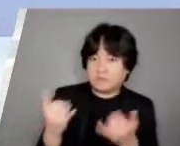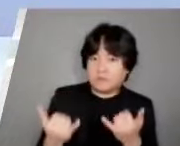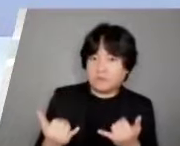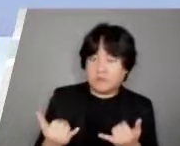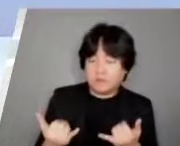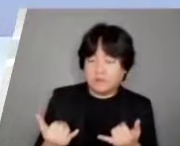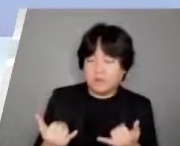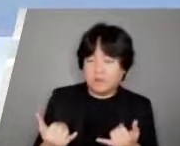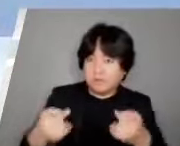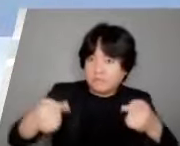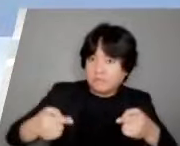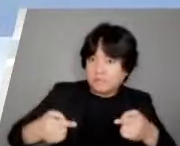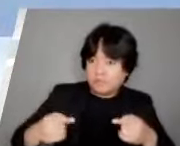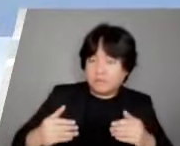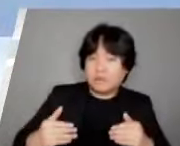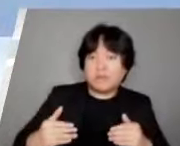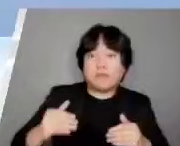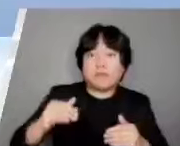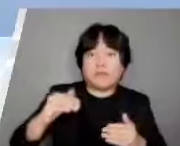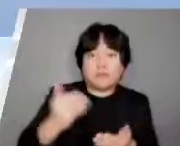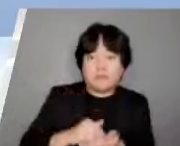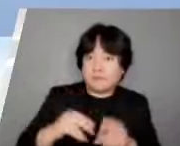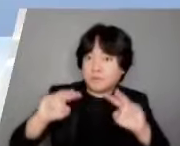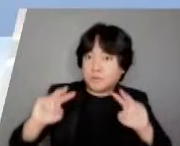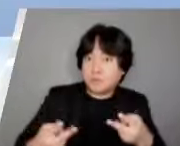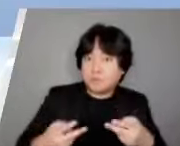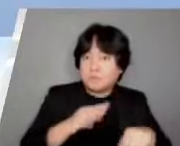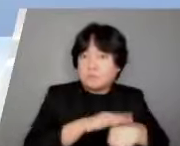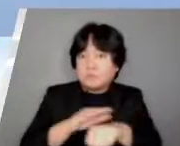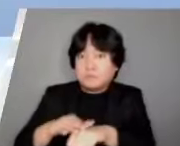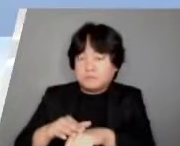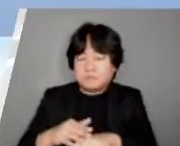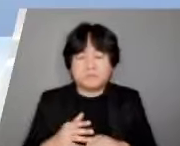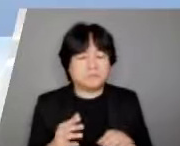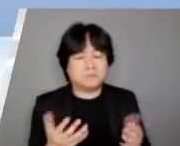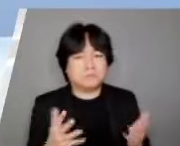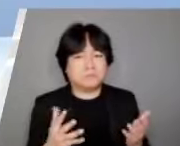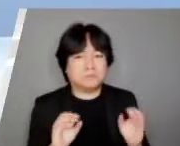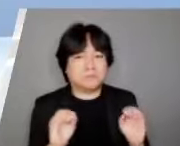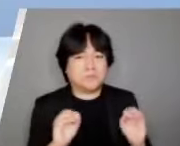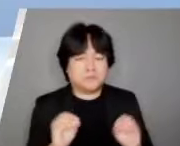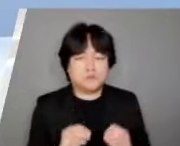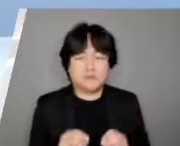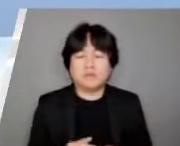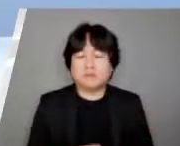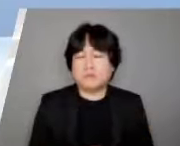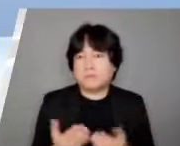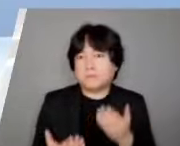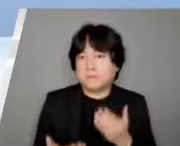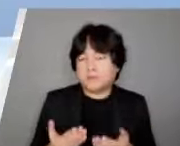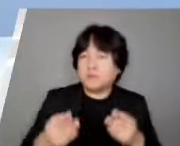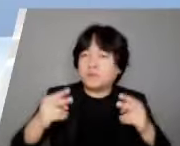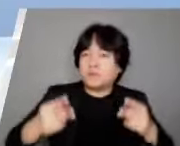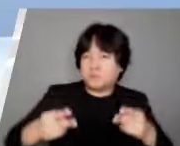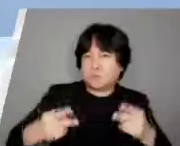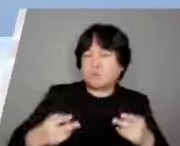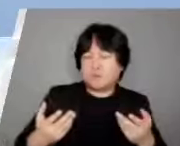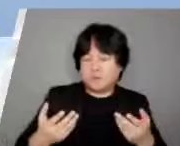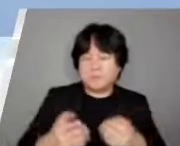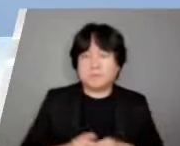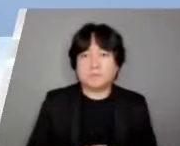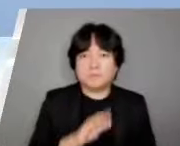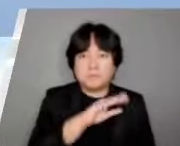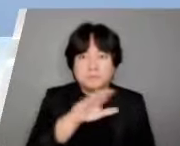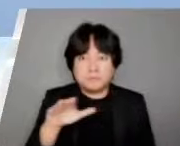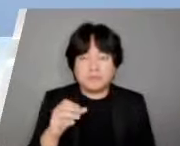ah Wala naman pong indikasyon for now na ah we have to raise it to alert level to in fact Uh for the past 11